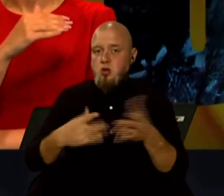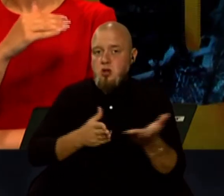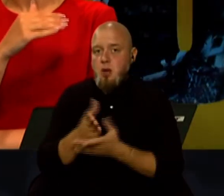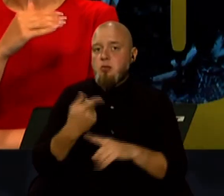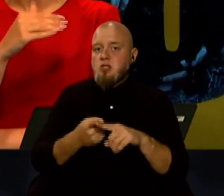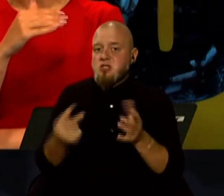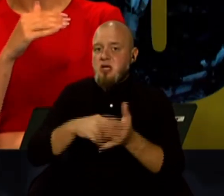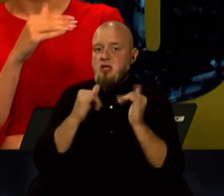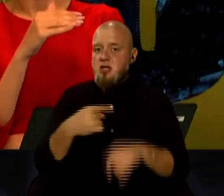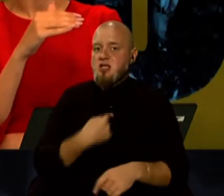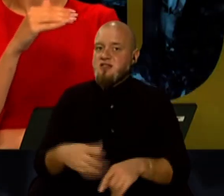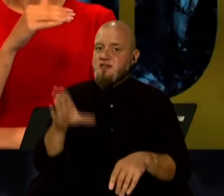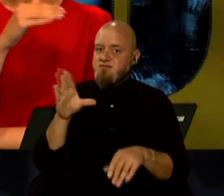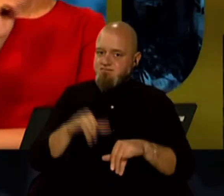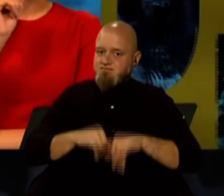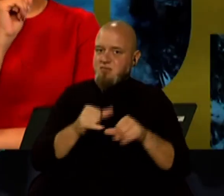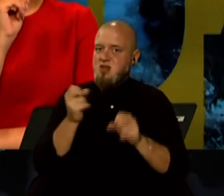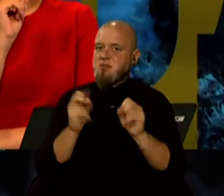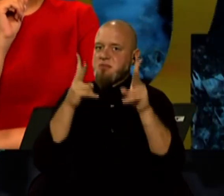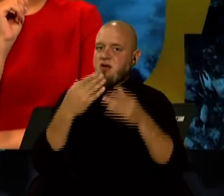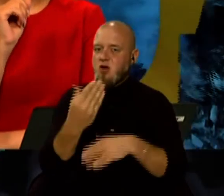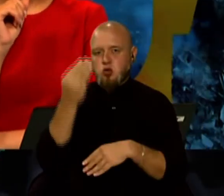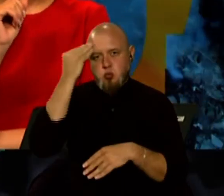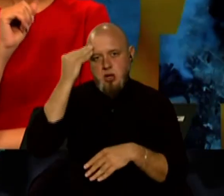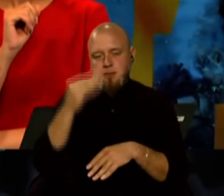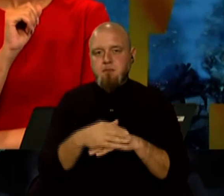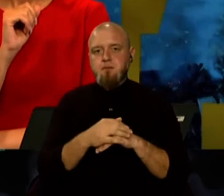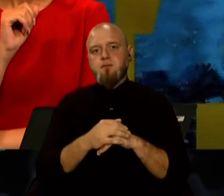цей стає для нас все небезпечнішим? От ваша думка?